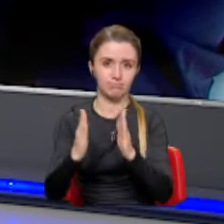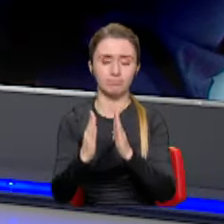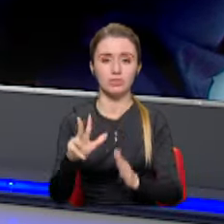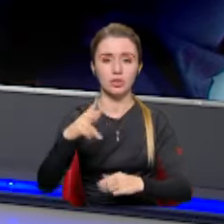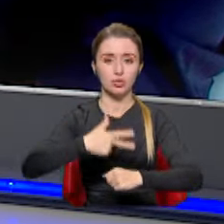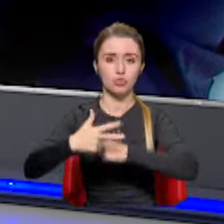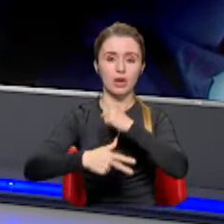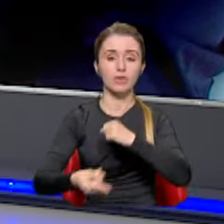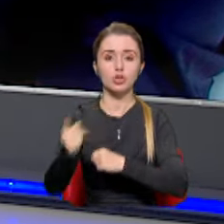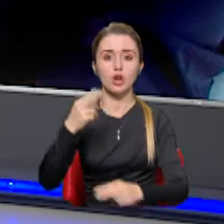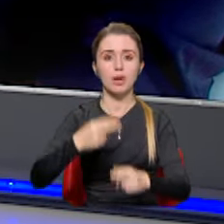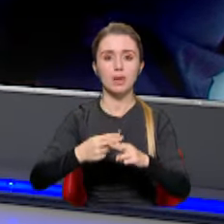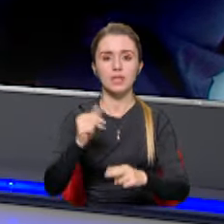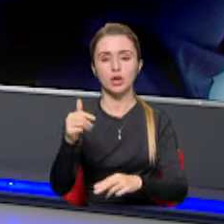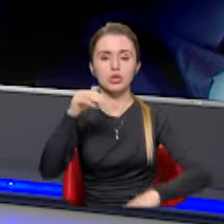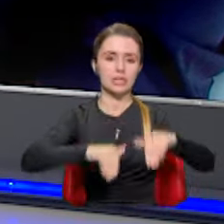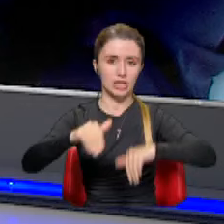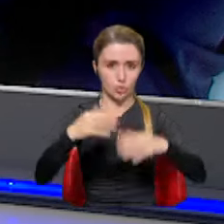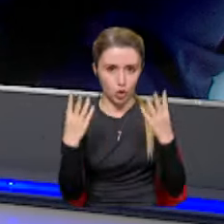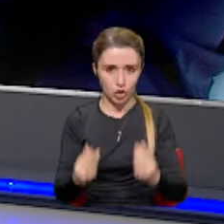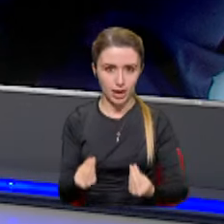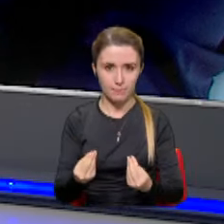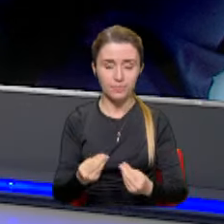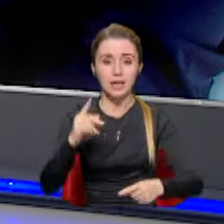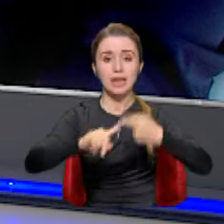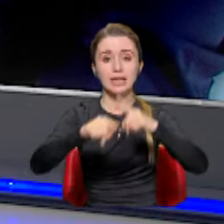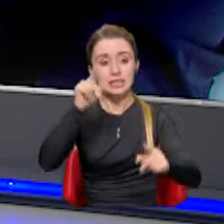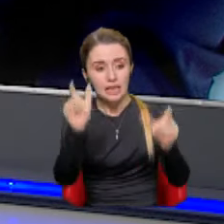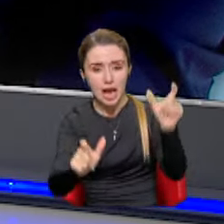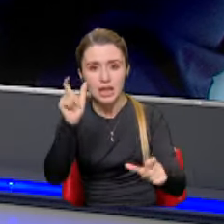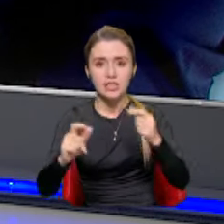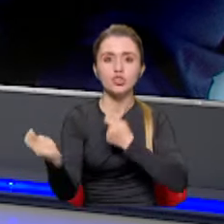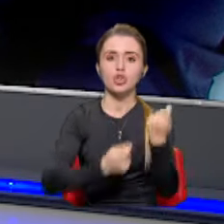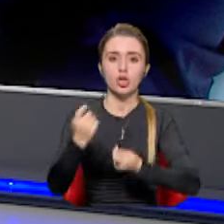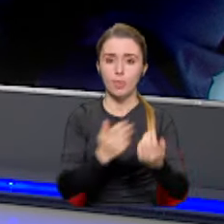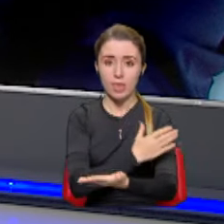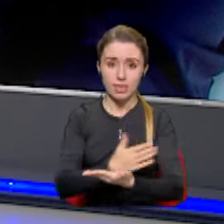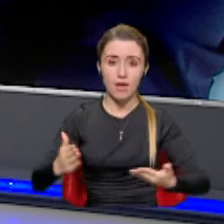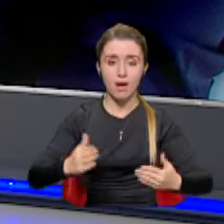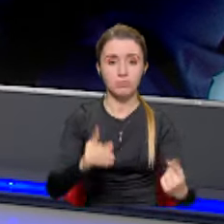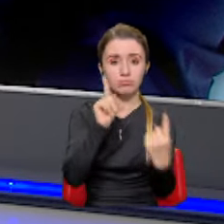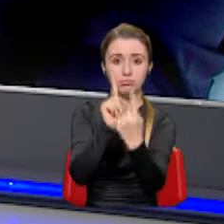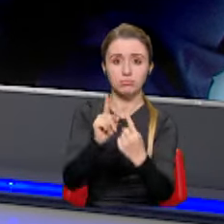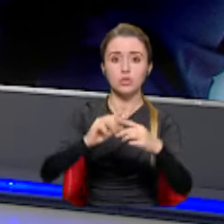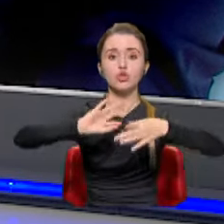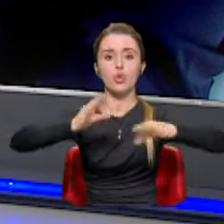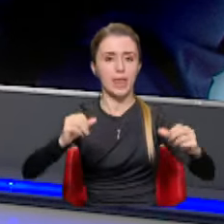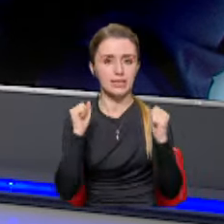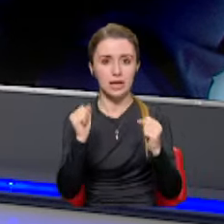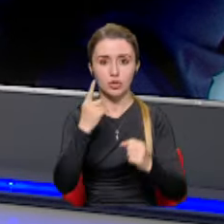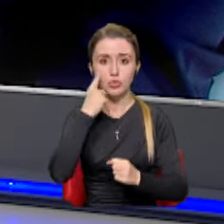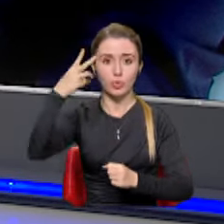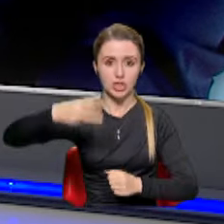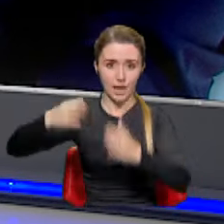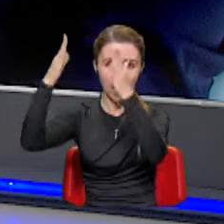3 hafta sonra pazar günü sandık başında olacağız. Siyasilerin de temposu arttı. Karşılıklı sözleri sertleşti.